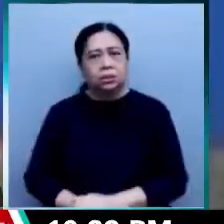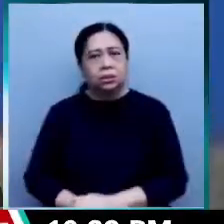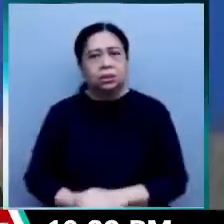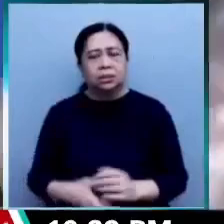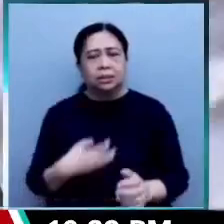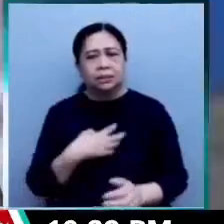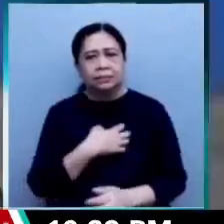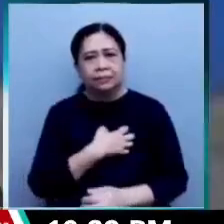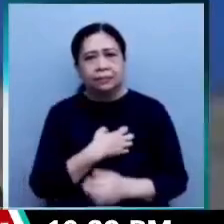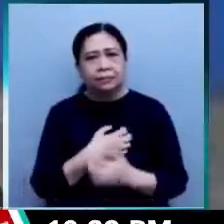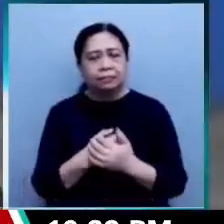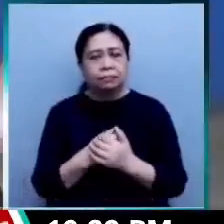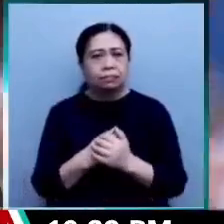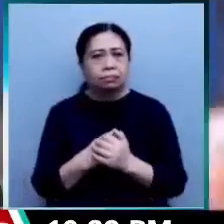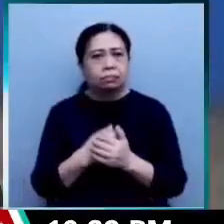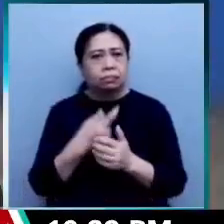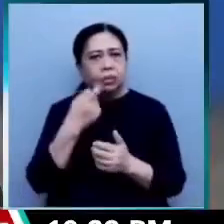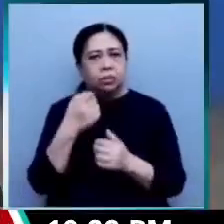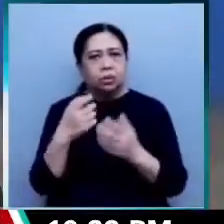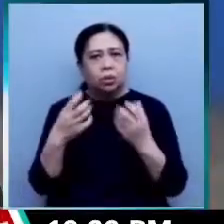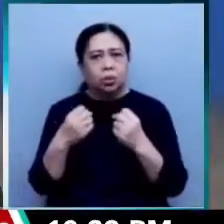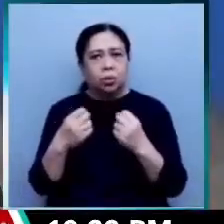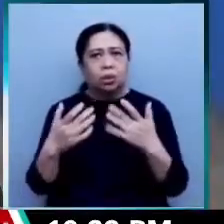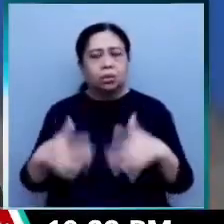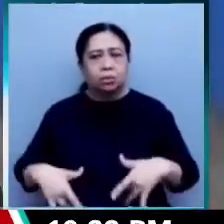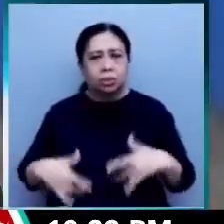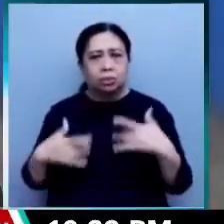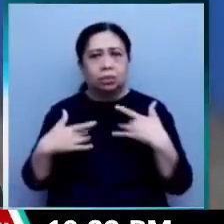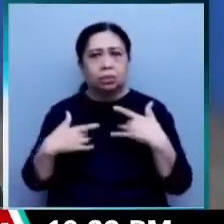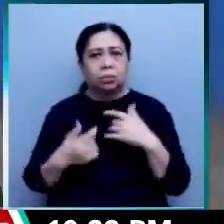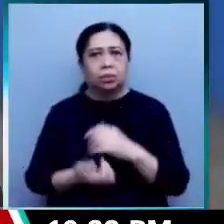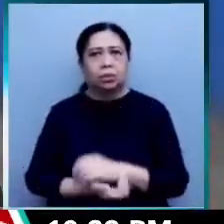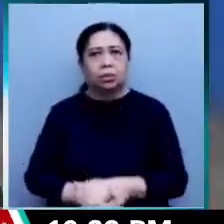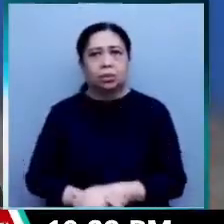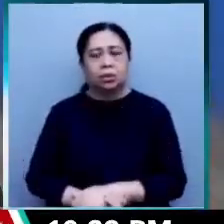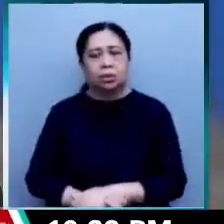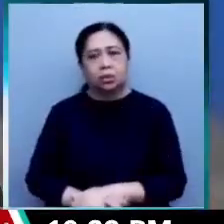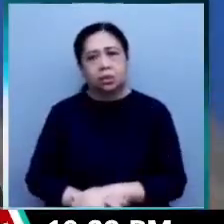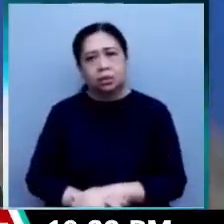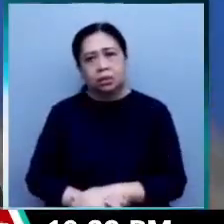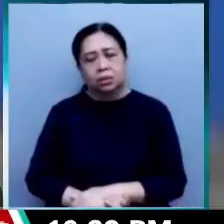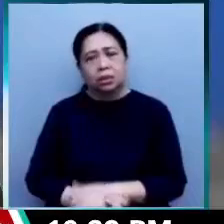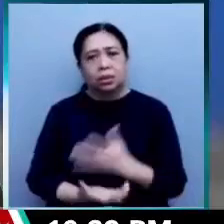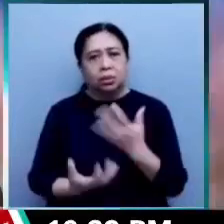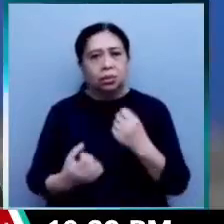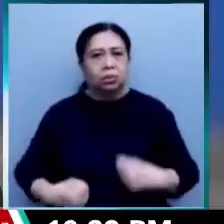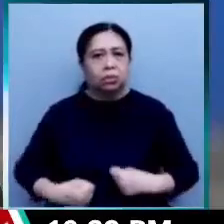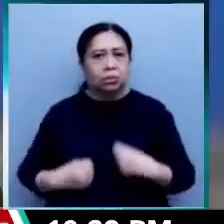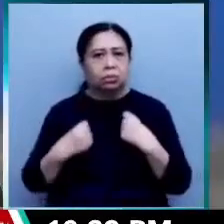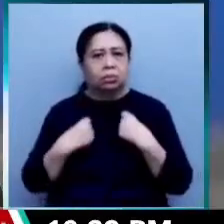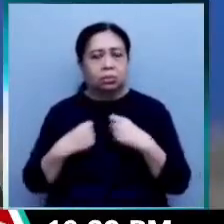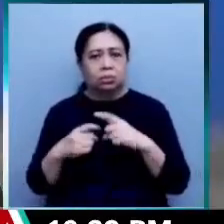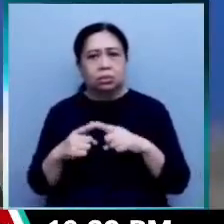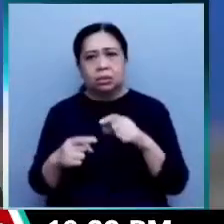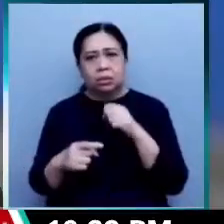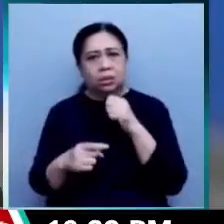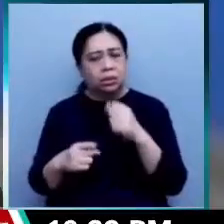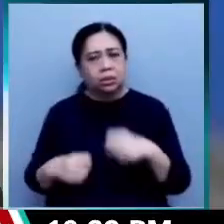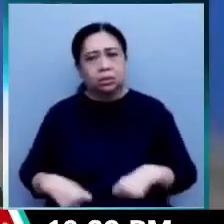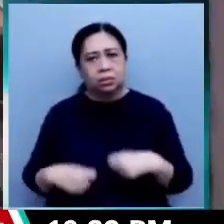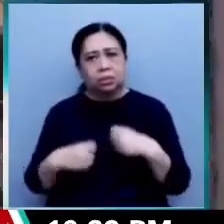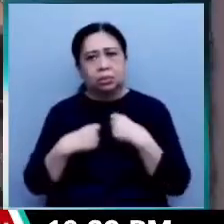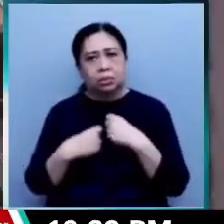kasi gusto ko siyang mabuhay at maka-survive pero hindi hindi niya